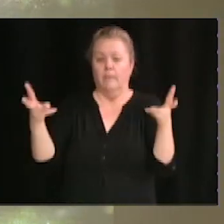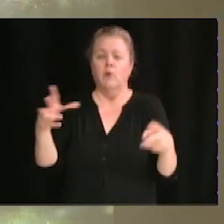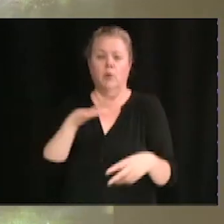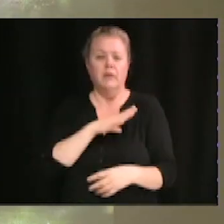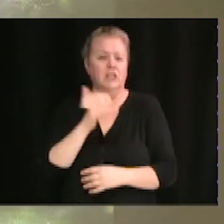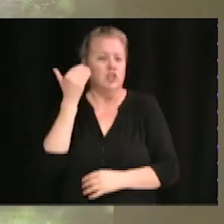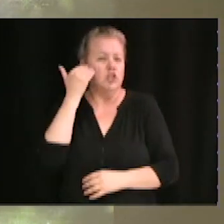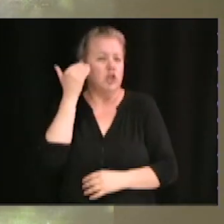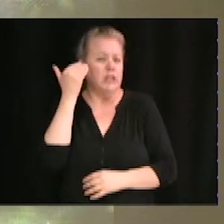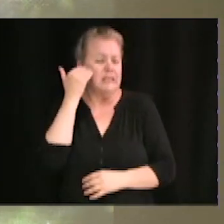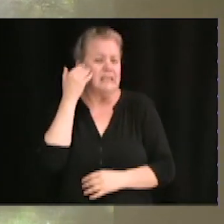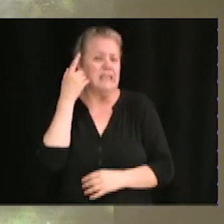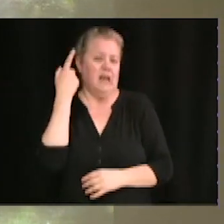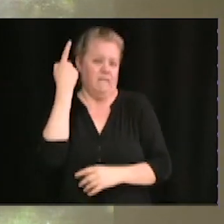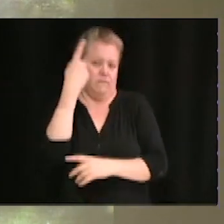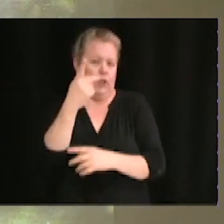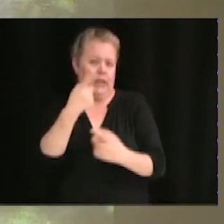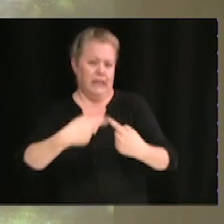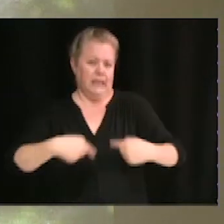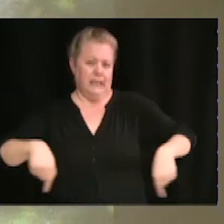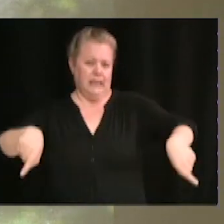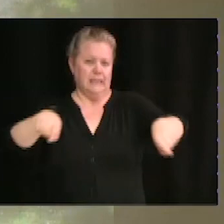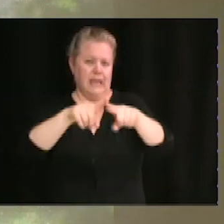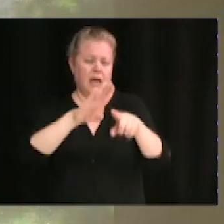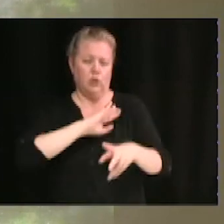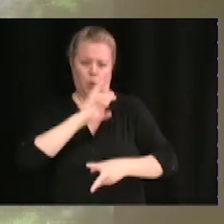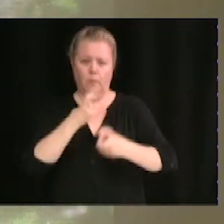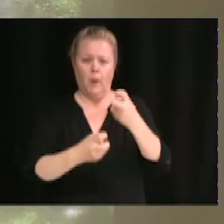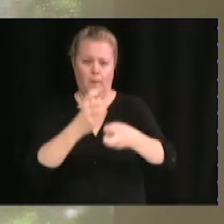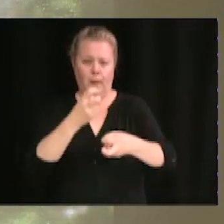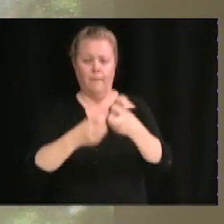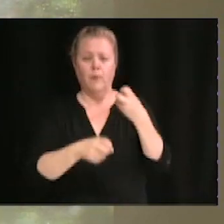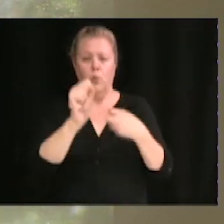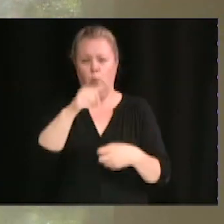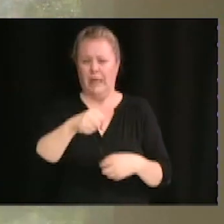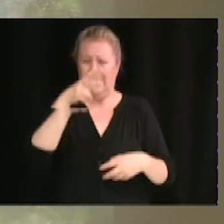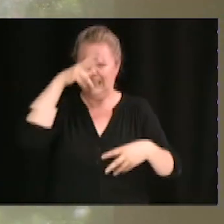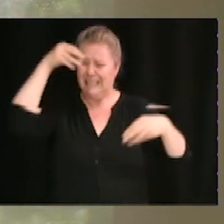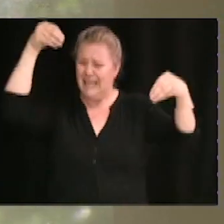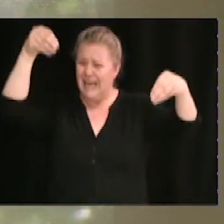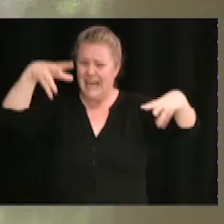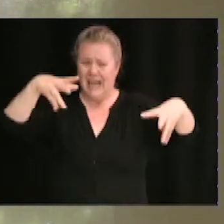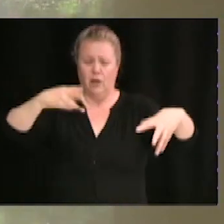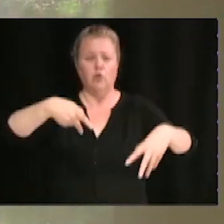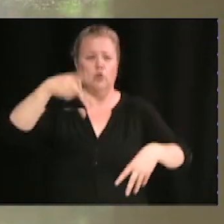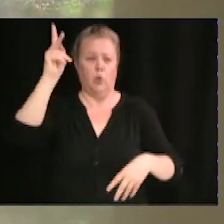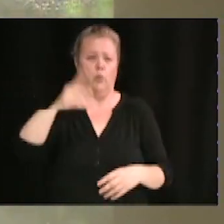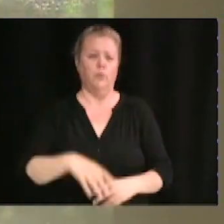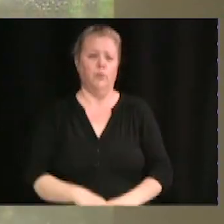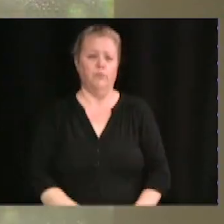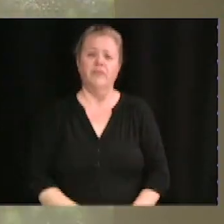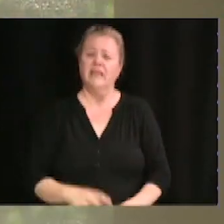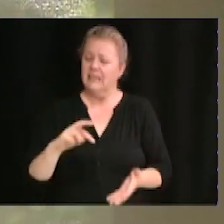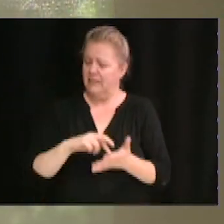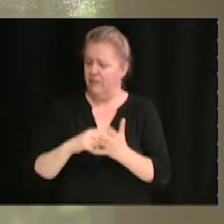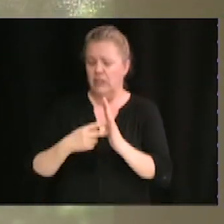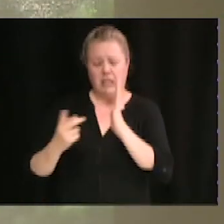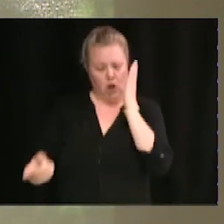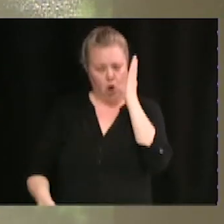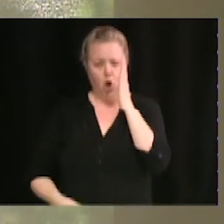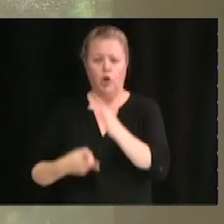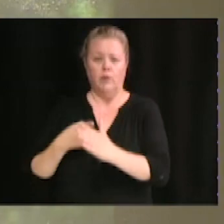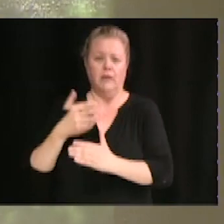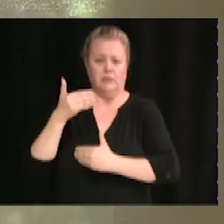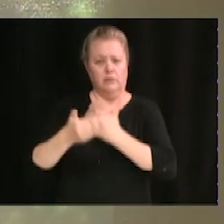que dans votre quartier, il y a une problématique que ça éclaire beaucoup. Ça fait qu'on va remettre en marche un